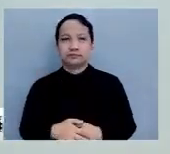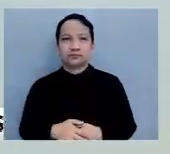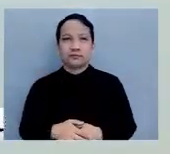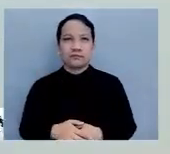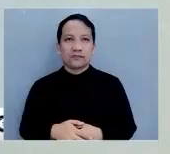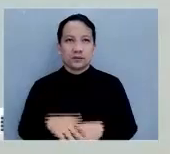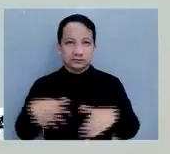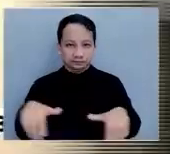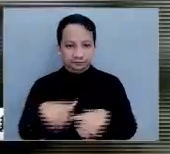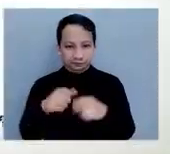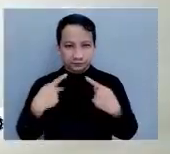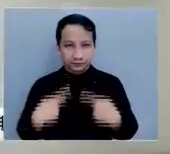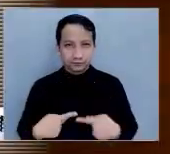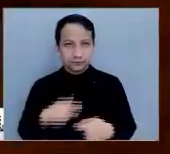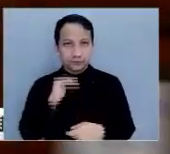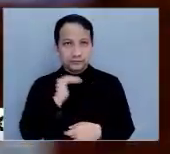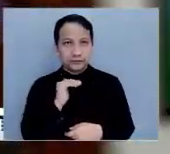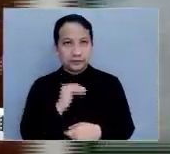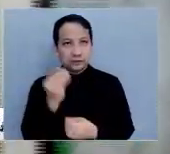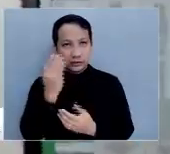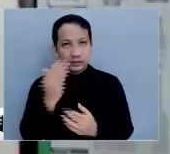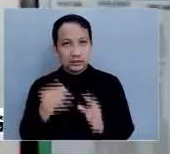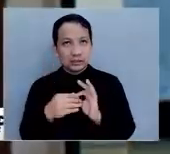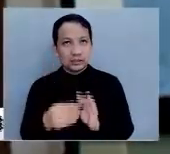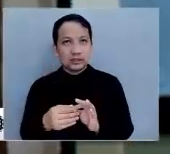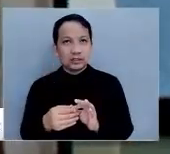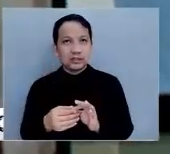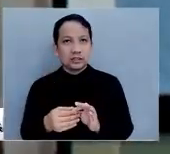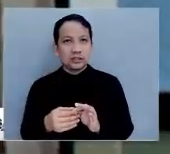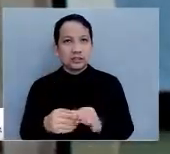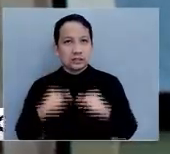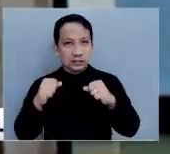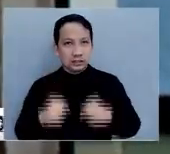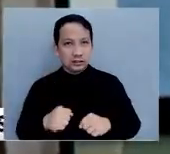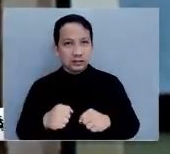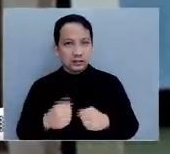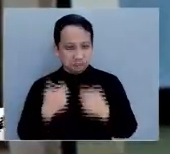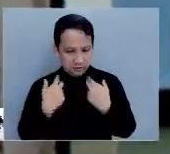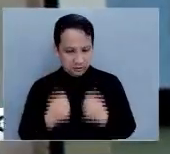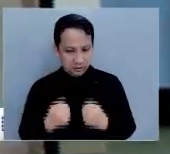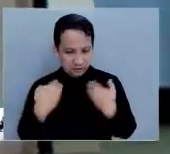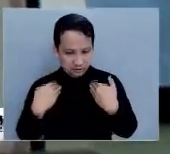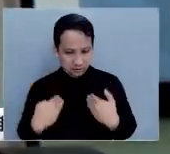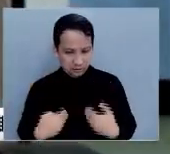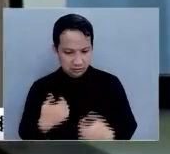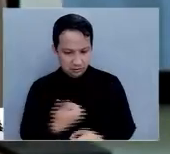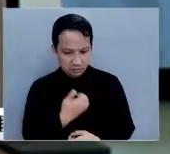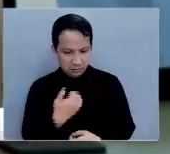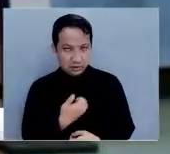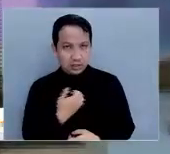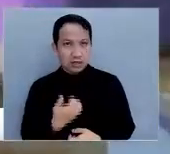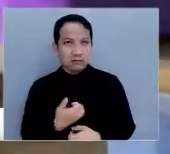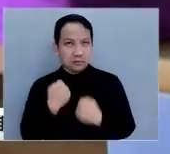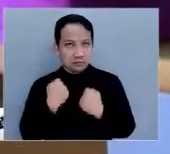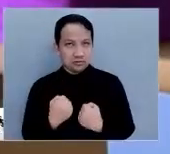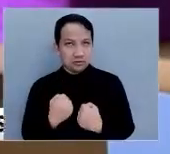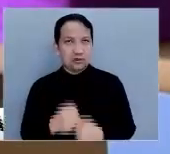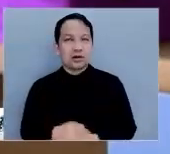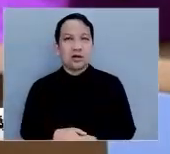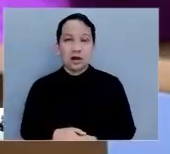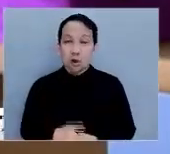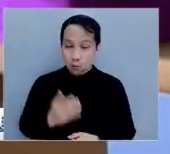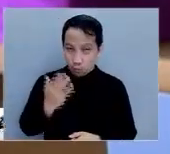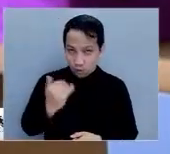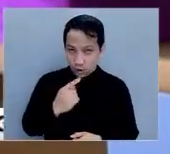Bukod sa physical na pagod, kailangan din ni Abby na panatiling matibay ang kanyang emosyon. Ang work ko po kasi